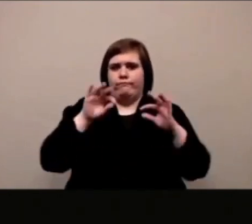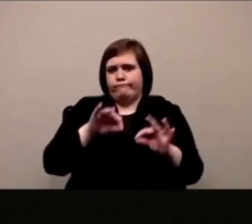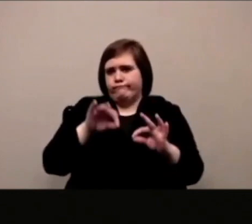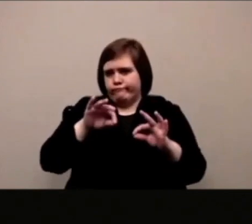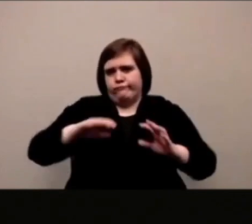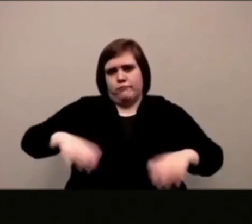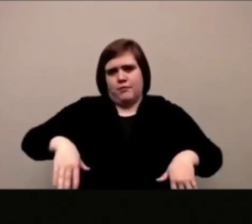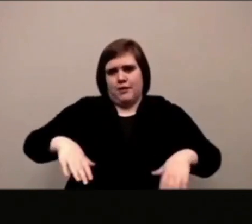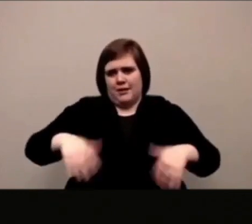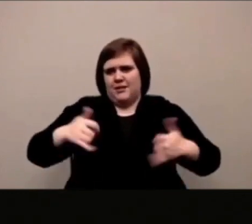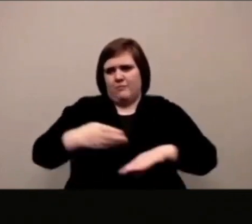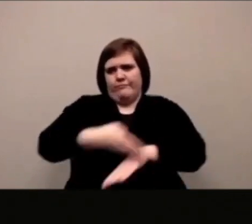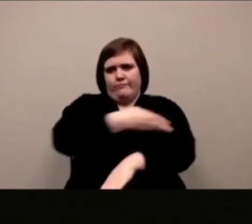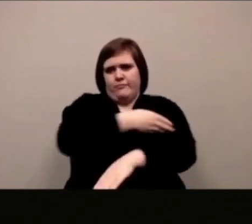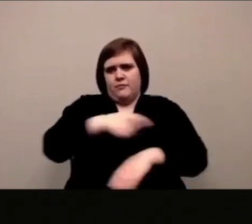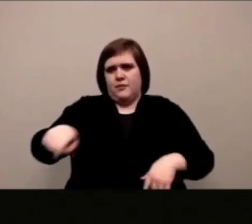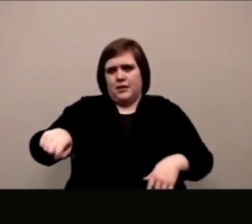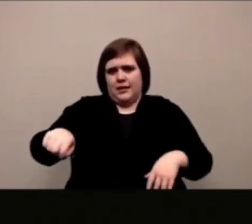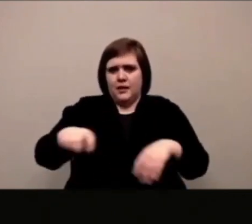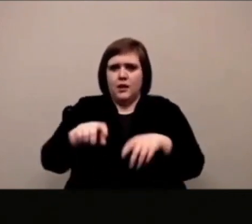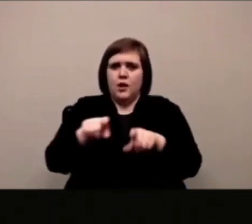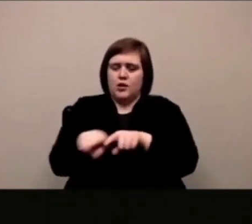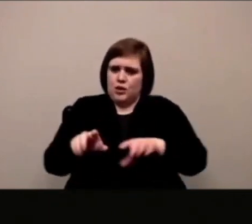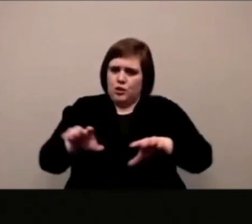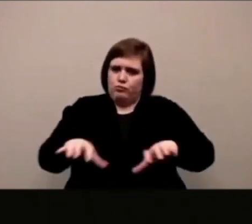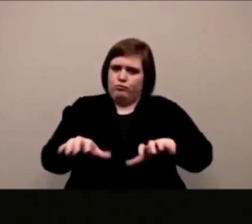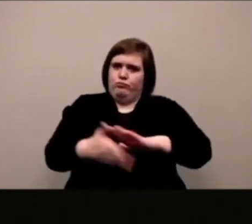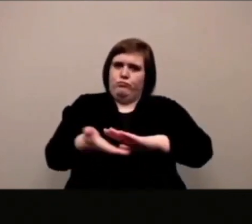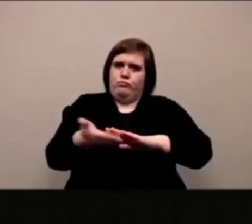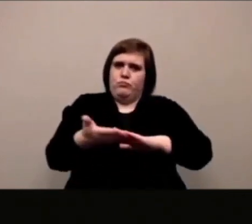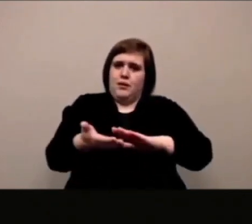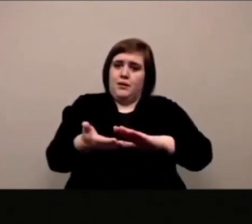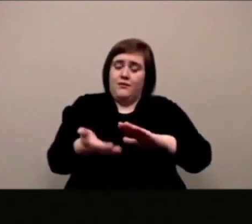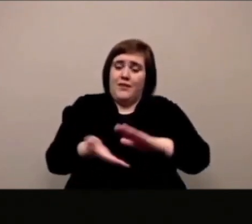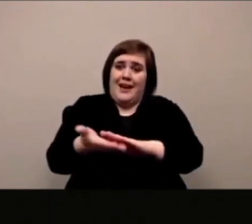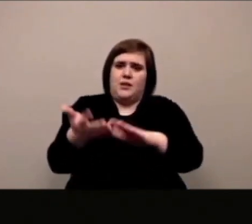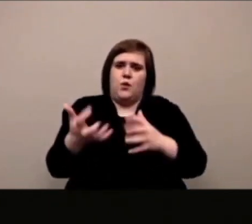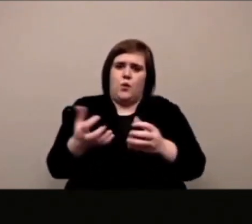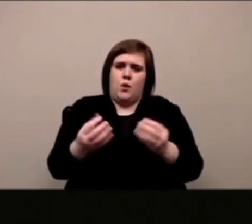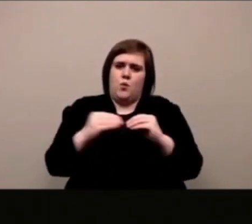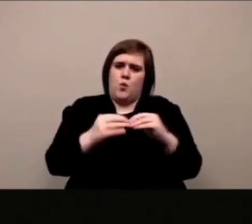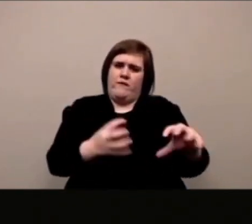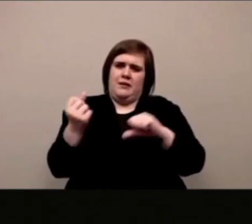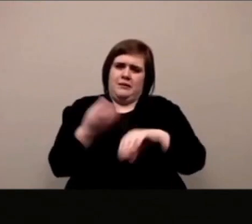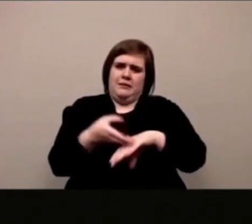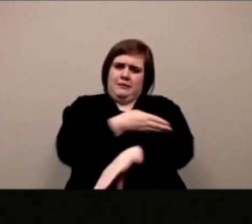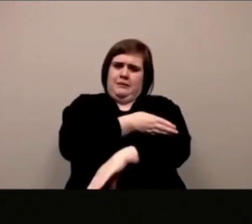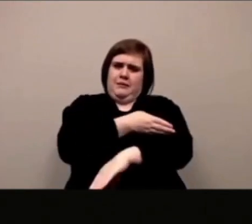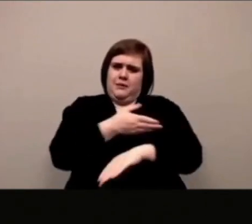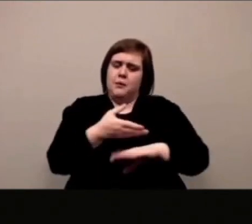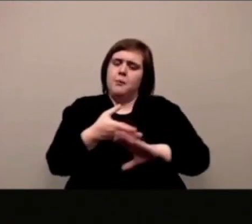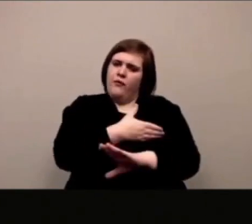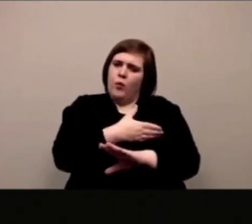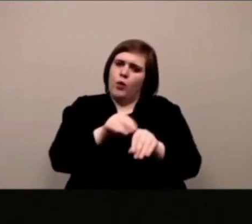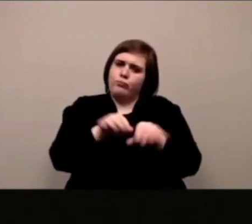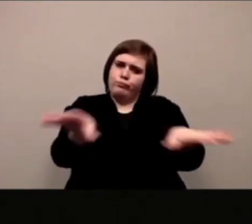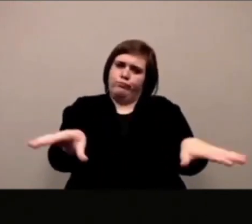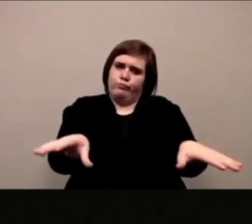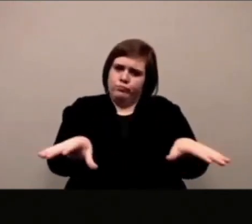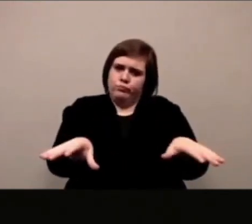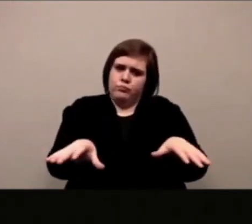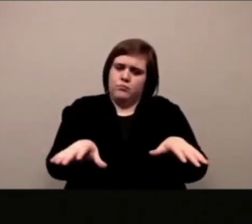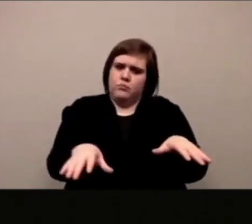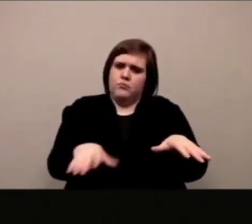このフェイスセンシングはまだ公開していないんですよねスクラッチラボ研究と